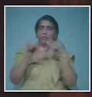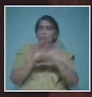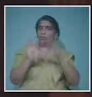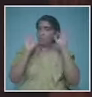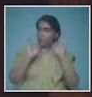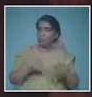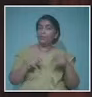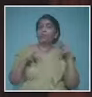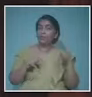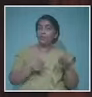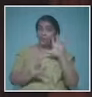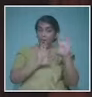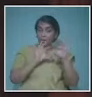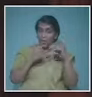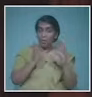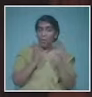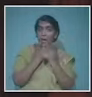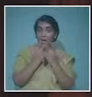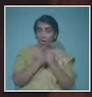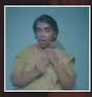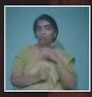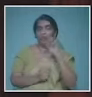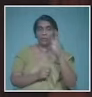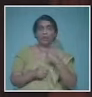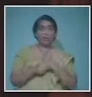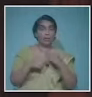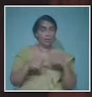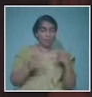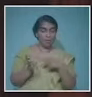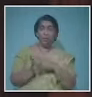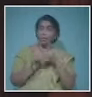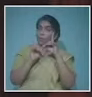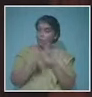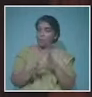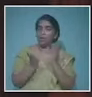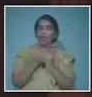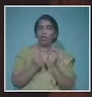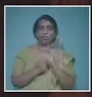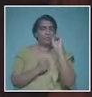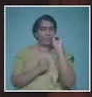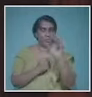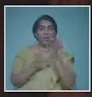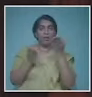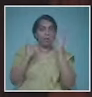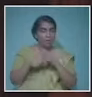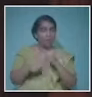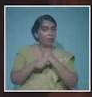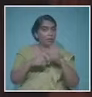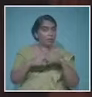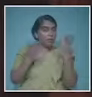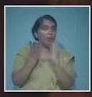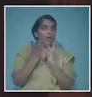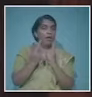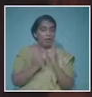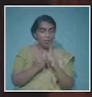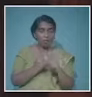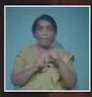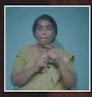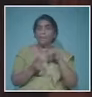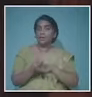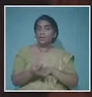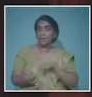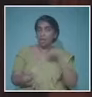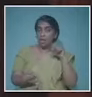මෙවර. ඒ තෝරලිවල ලකුණු දීමේ ක්‍රමයක් තියෙනවා ගැසට් කරලා. ඒ විදිහට තමයි ලකුණු දෙන්න පුළුවන්. අවසානයේ ගැසට් කරපු ලකුණු ප්‍රාදේශීය